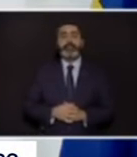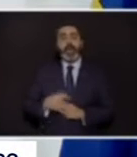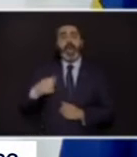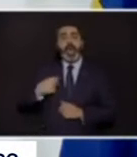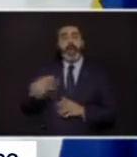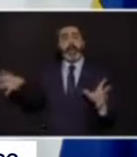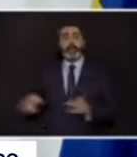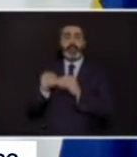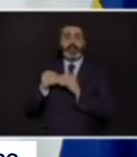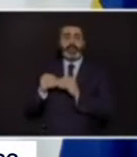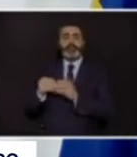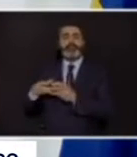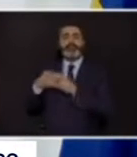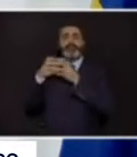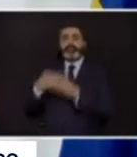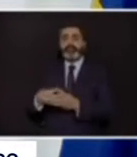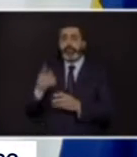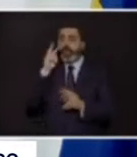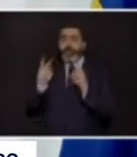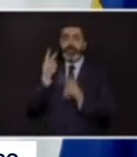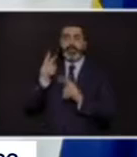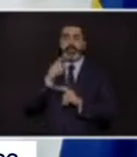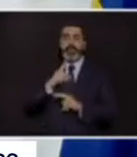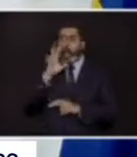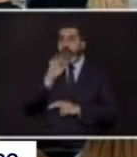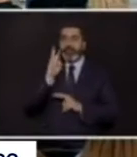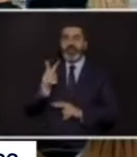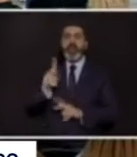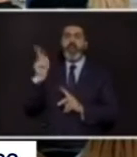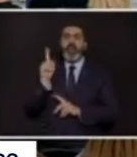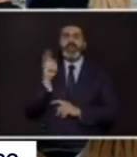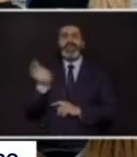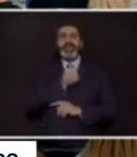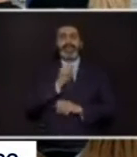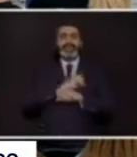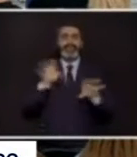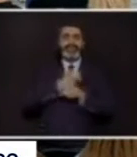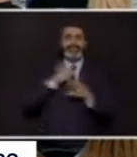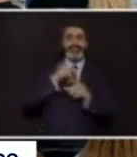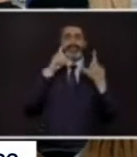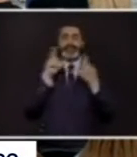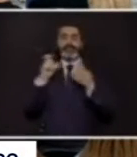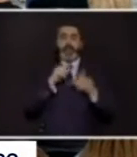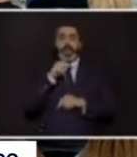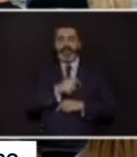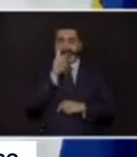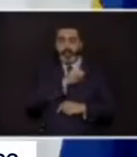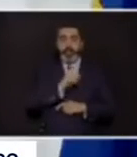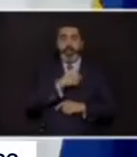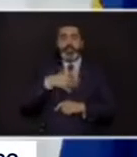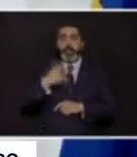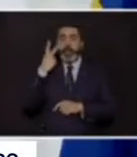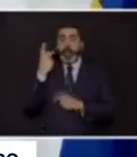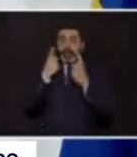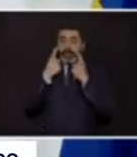εδώ. Μακριά από την ύπουλη προπαγάνδα των fake news που κυκλοφορούν για να κρύψουν την αλήθεια. Και